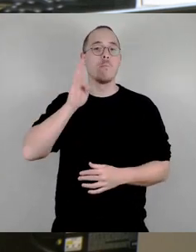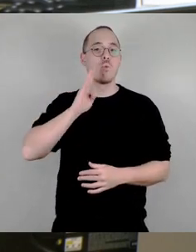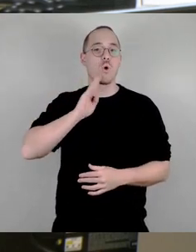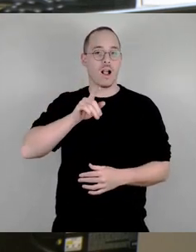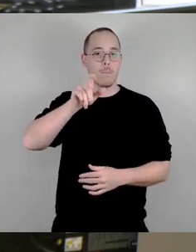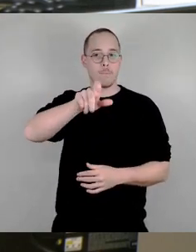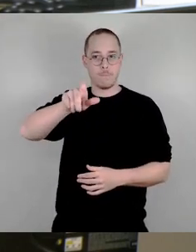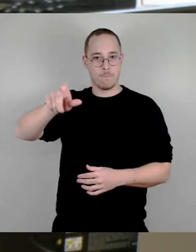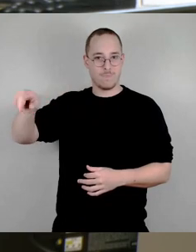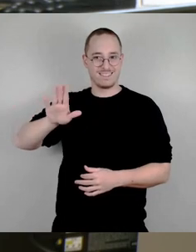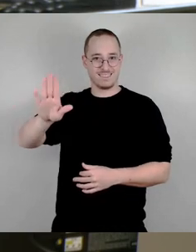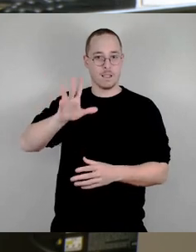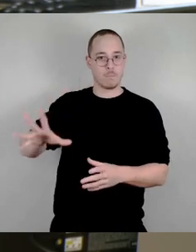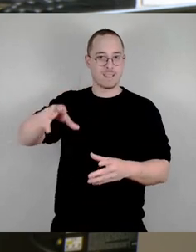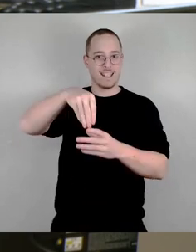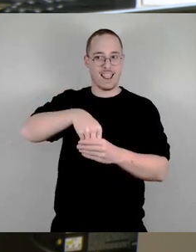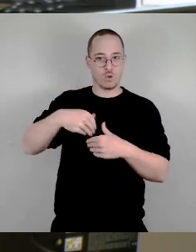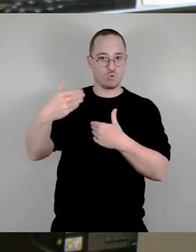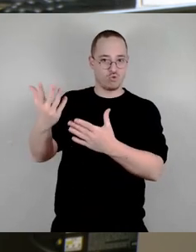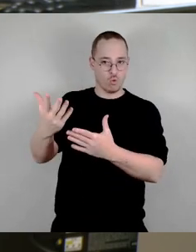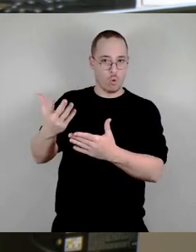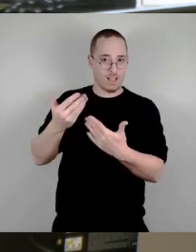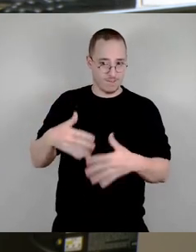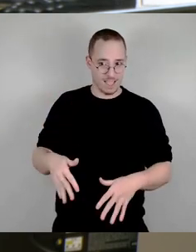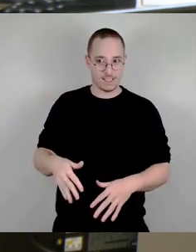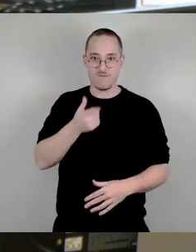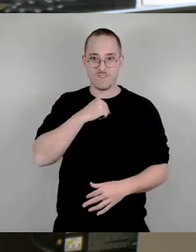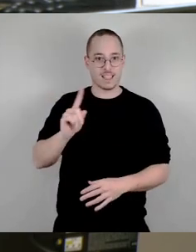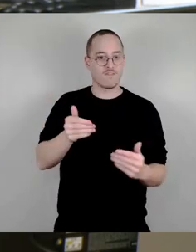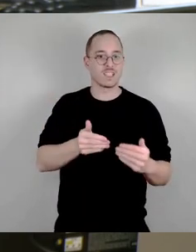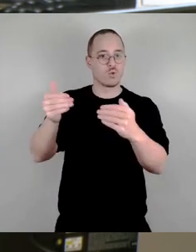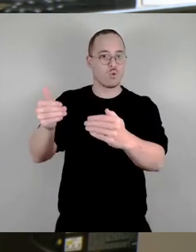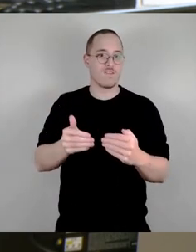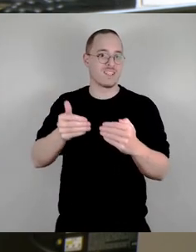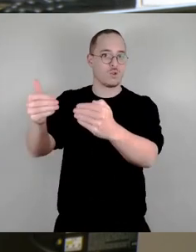nicht verzögert oder konterkariert wird. Hintergrund ist, dass bereits jetzt